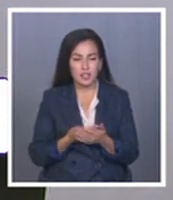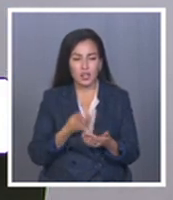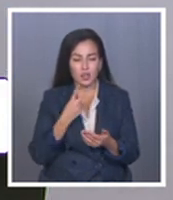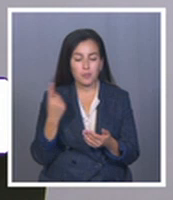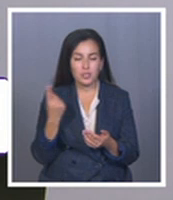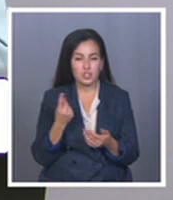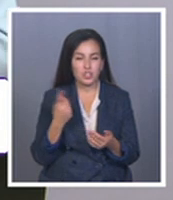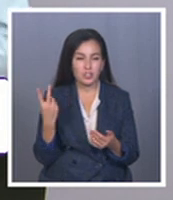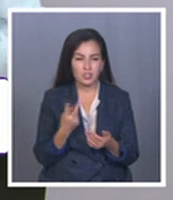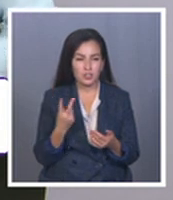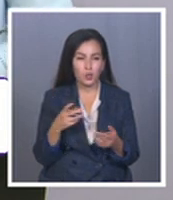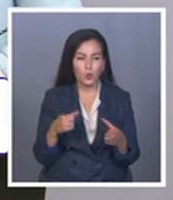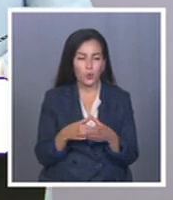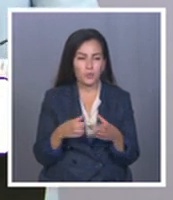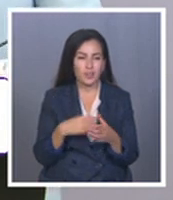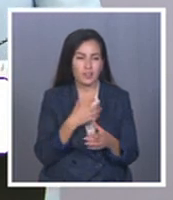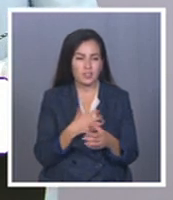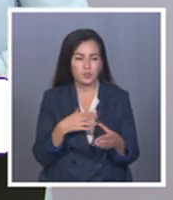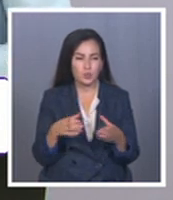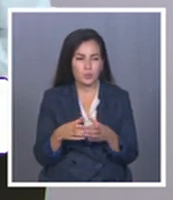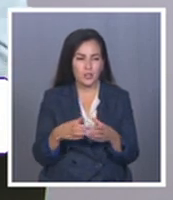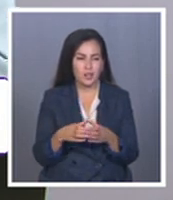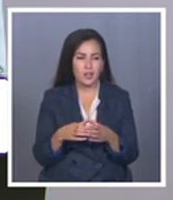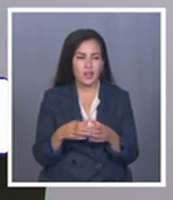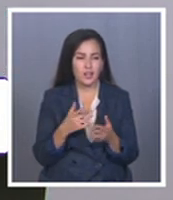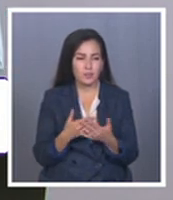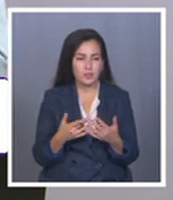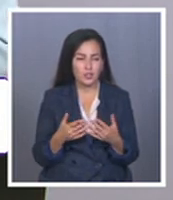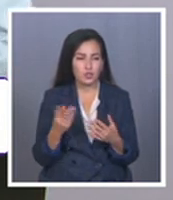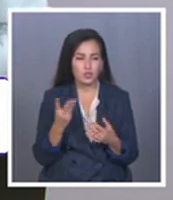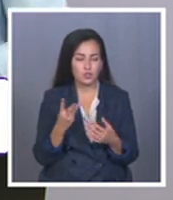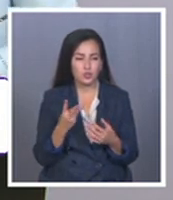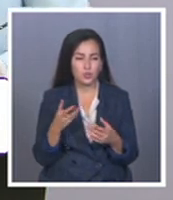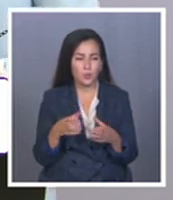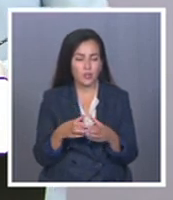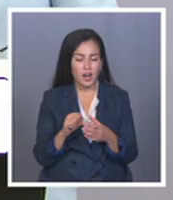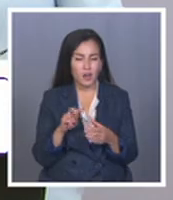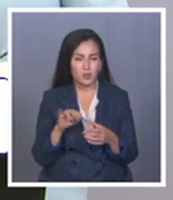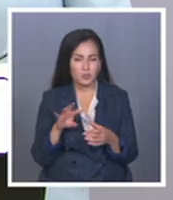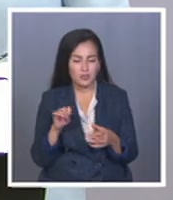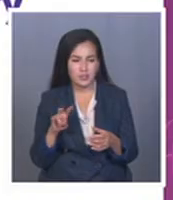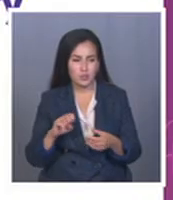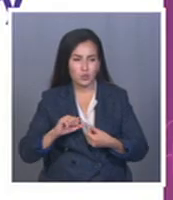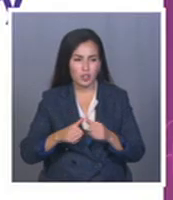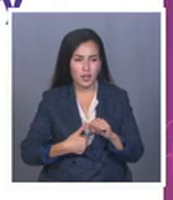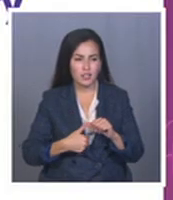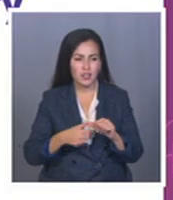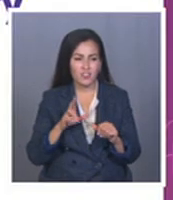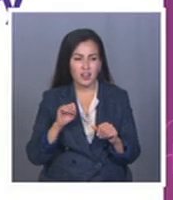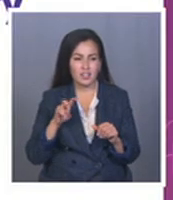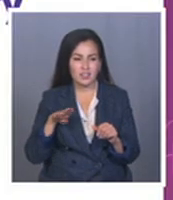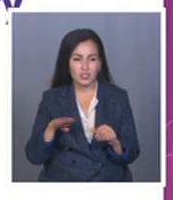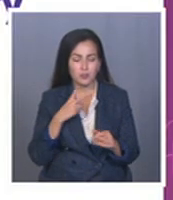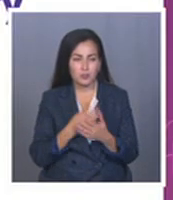және екінші топтың негізгі топша элементтері және үшінші топтағы алюминий тұрақты валенттіліктерді көрсетеді.